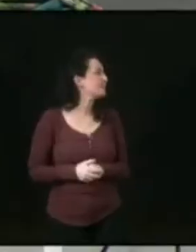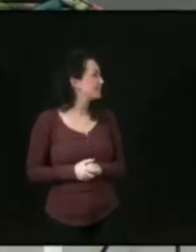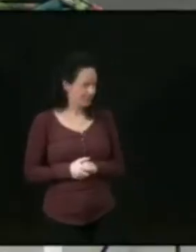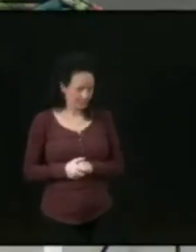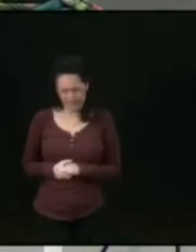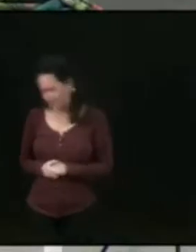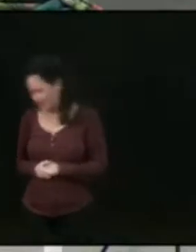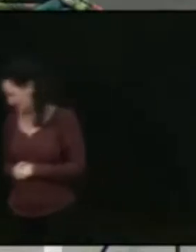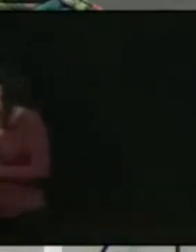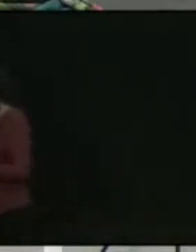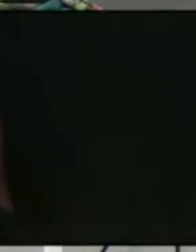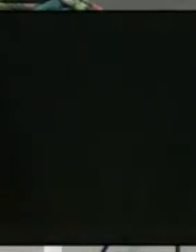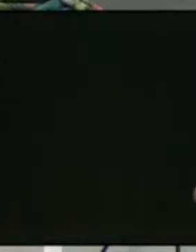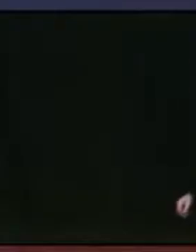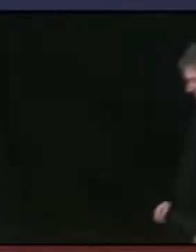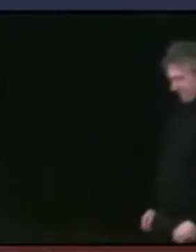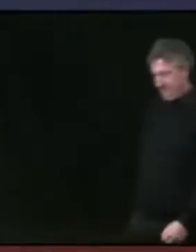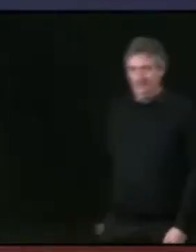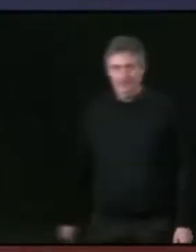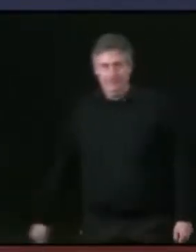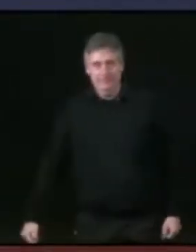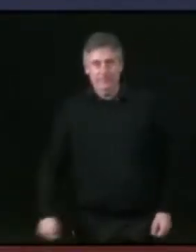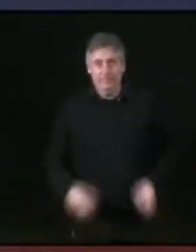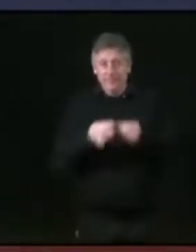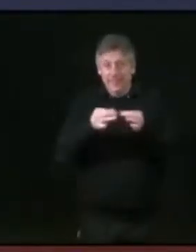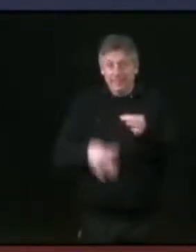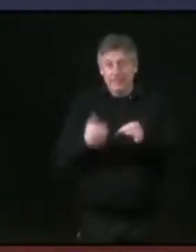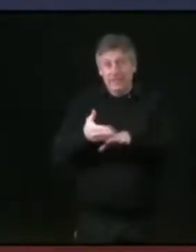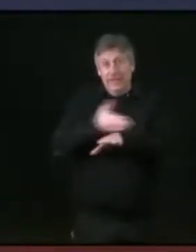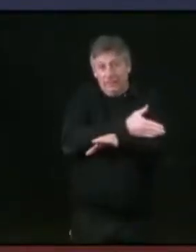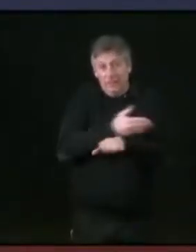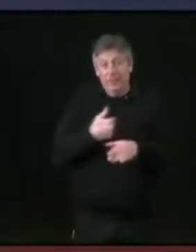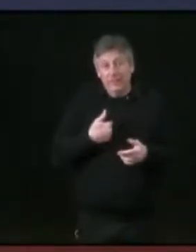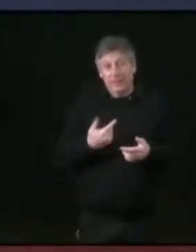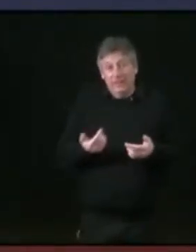J'ai une petite avance sur vous tous, parce que moi j'ai les résultats du sondage en tête.